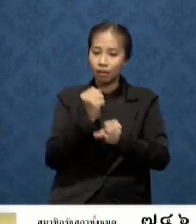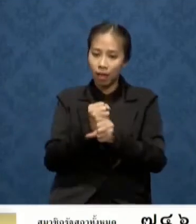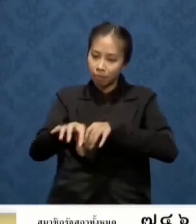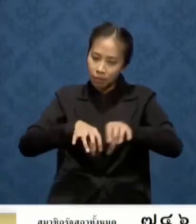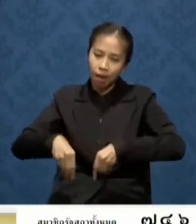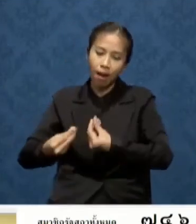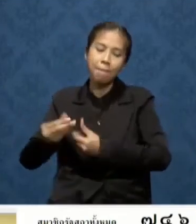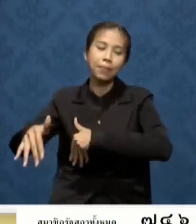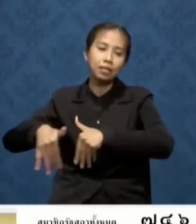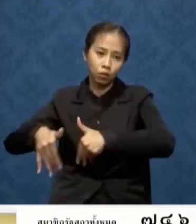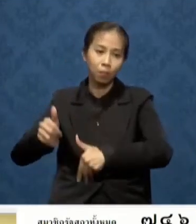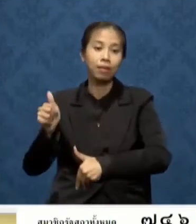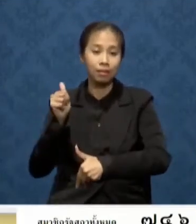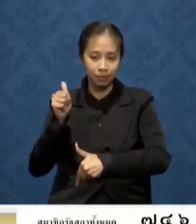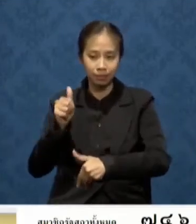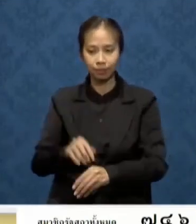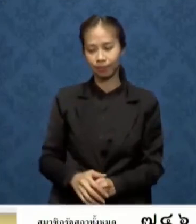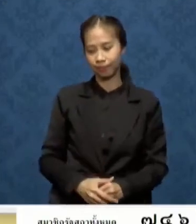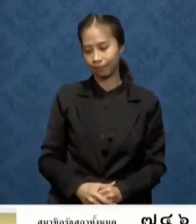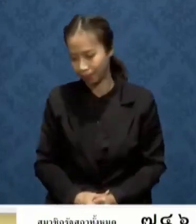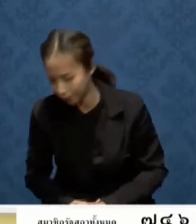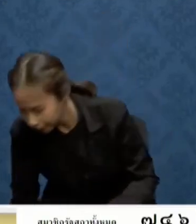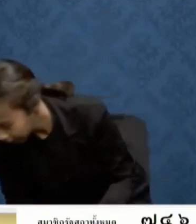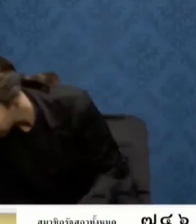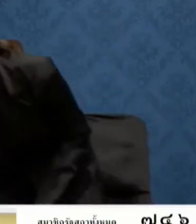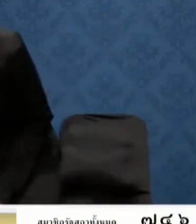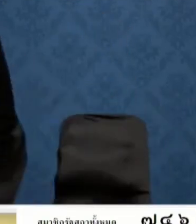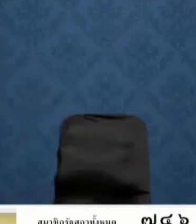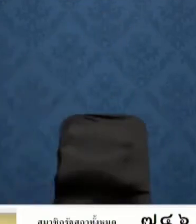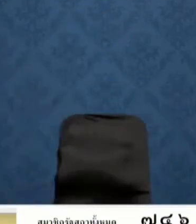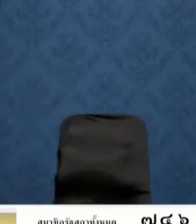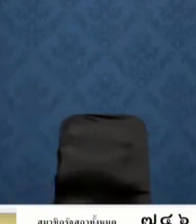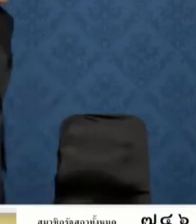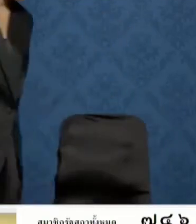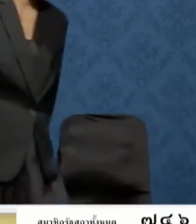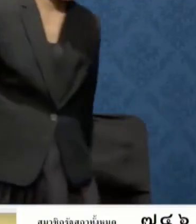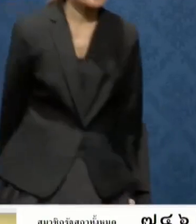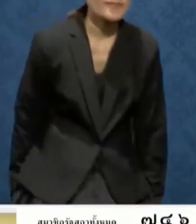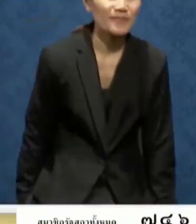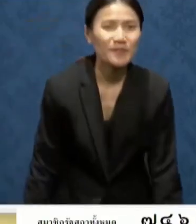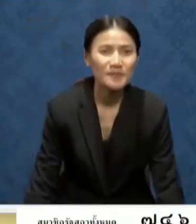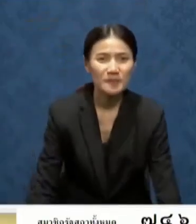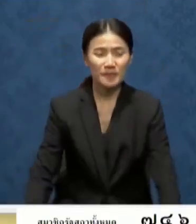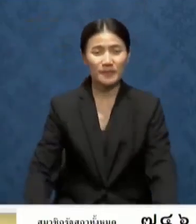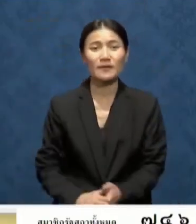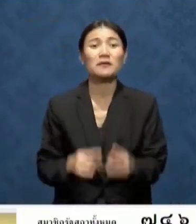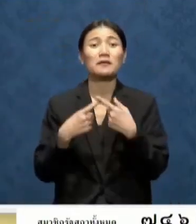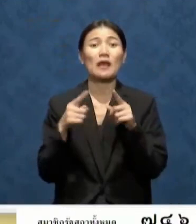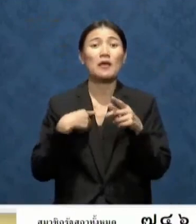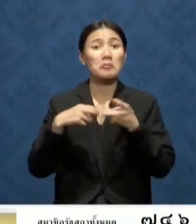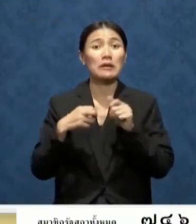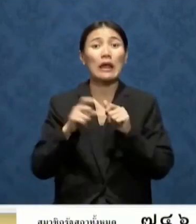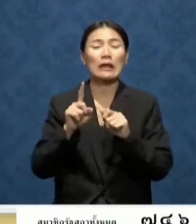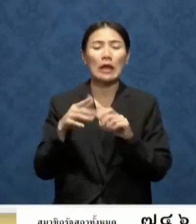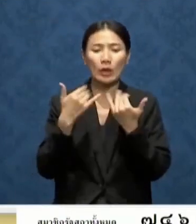เหือนเดิมแต่สิงทจะวุนเลยนะว้าวุเลยนี่ยก็ หากทานยยนยนจะทำยี่สิบบาทตลอดสายไ